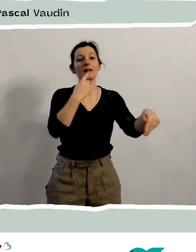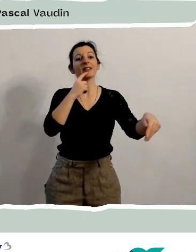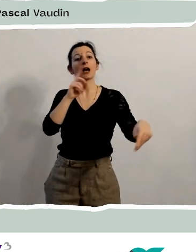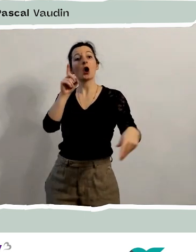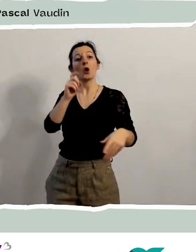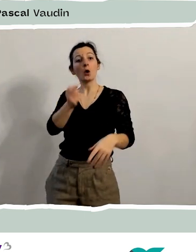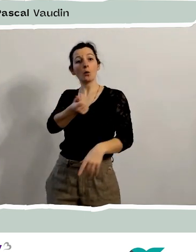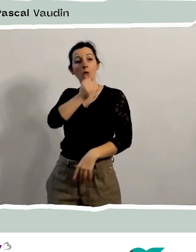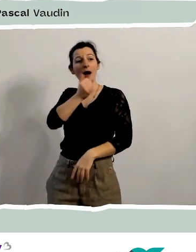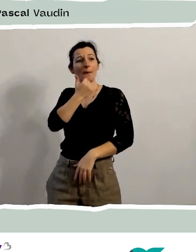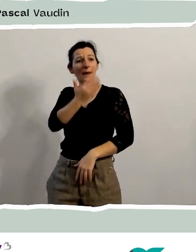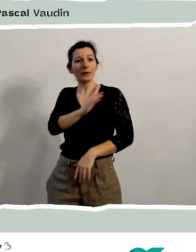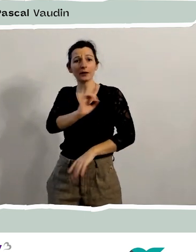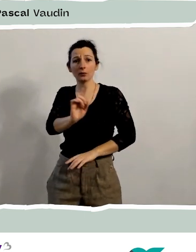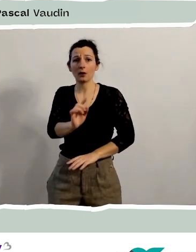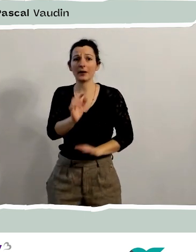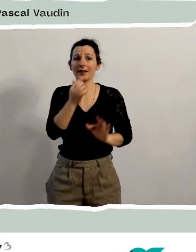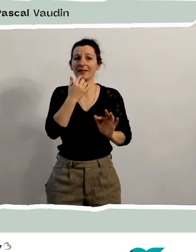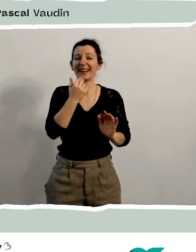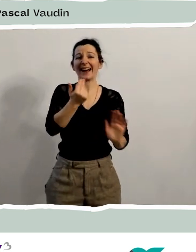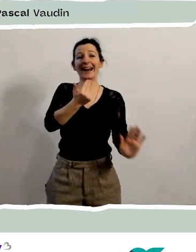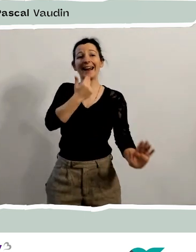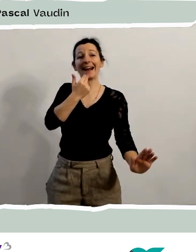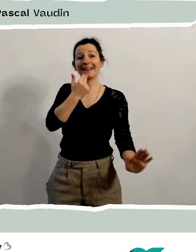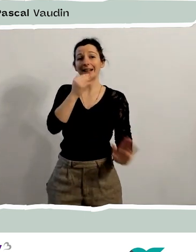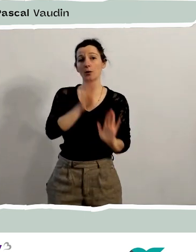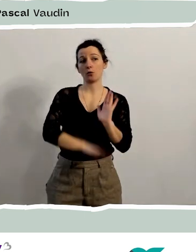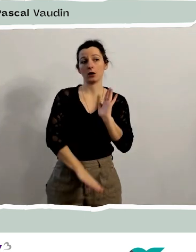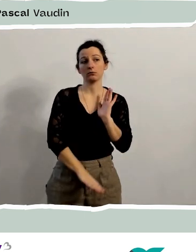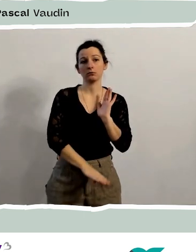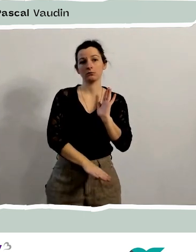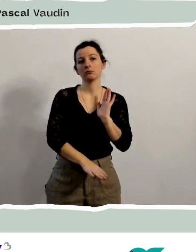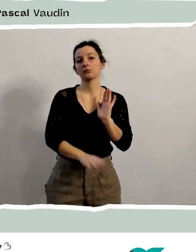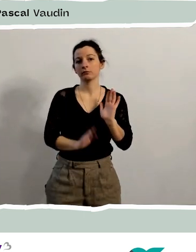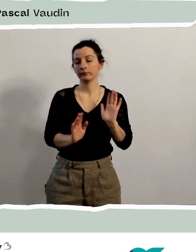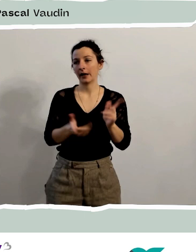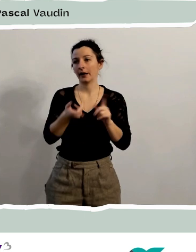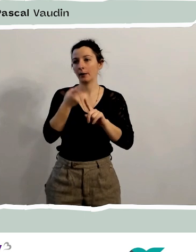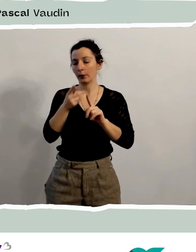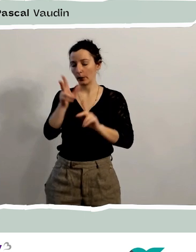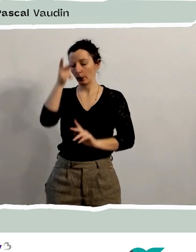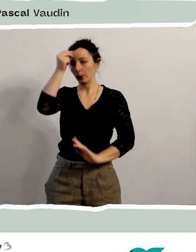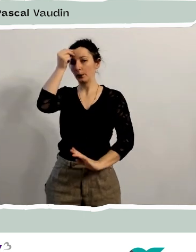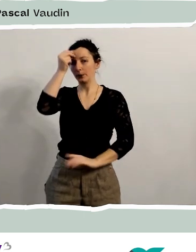pas potable, mais c'est qu'elle n'est plus de qualité. C'est une petite nuance.